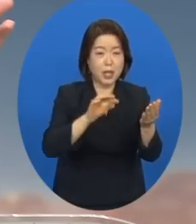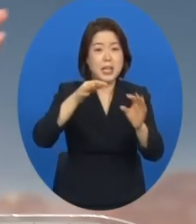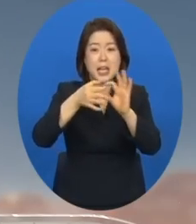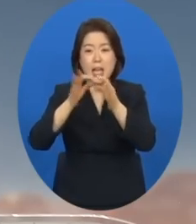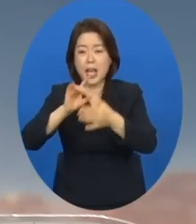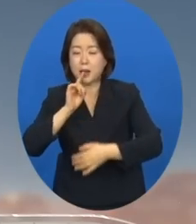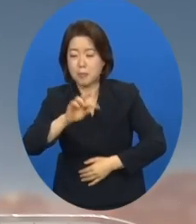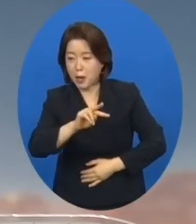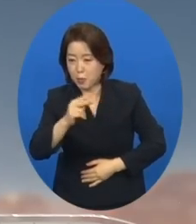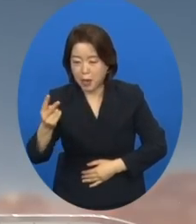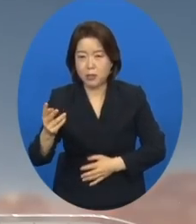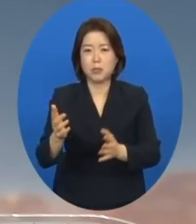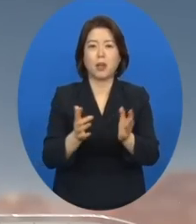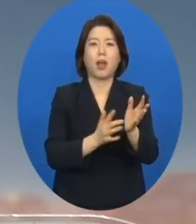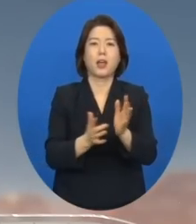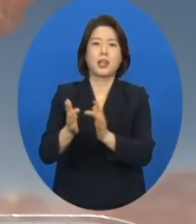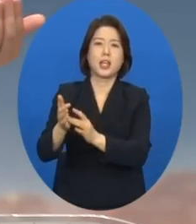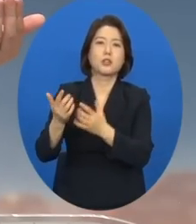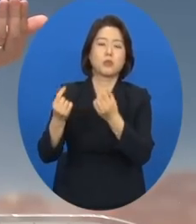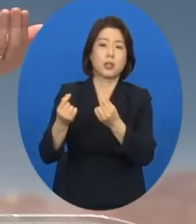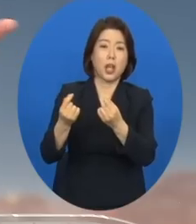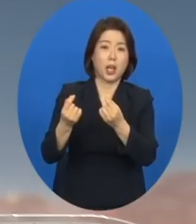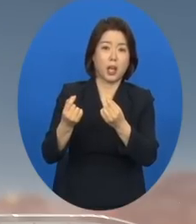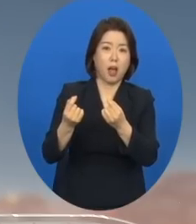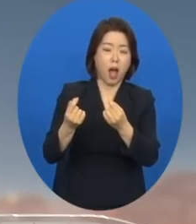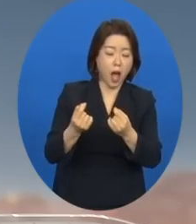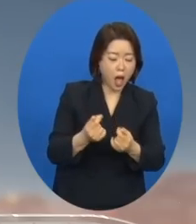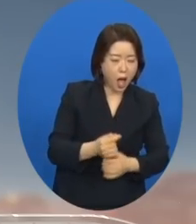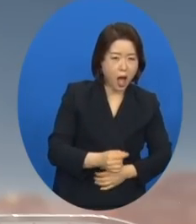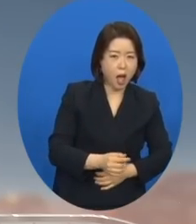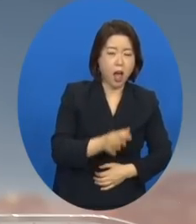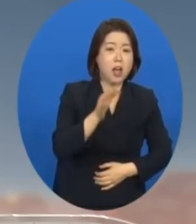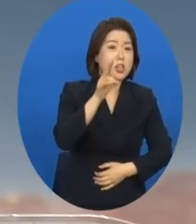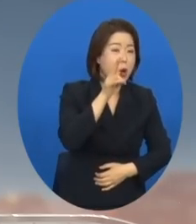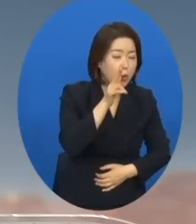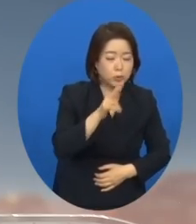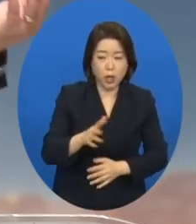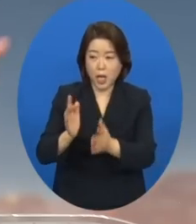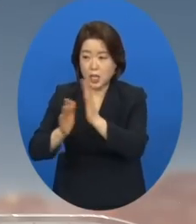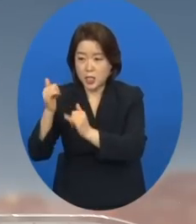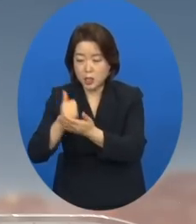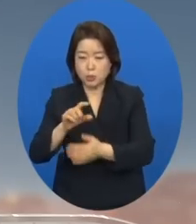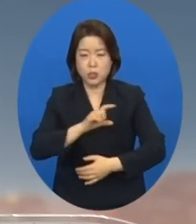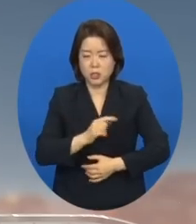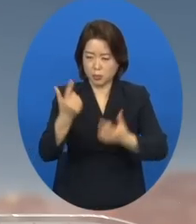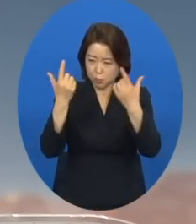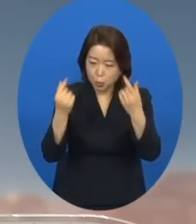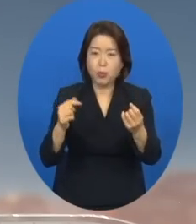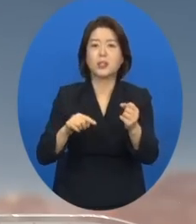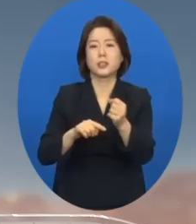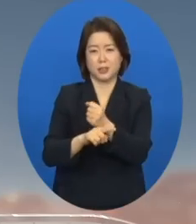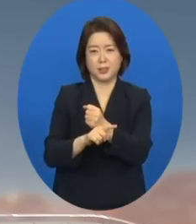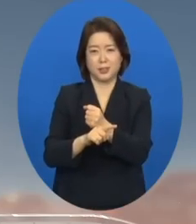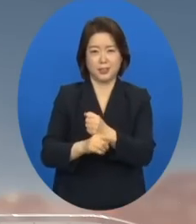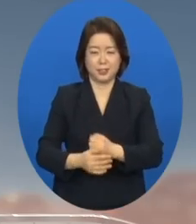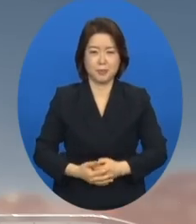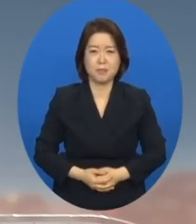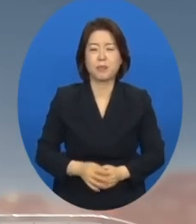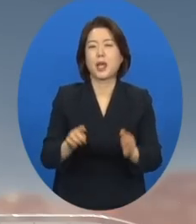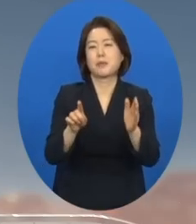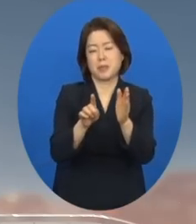예수가 되는 것입니다 같은 의미 예수와 여호수아는 같은 의미죠 이렇게 이름도 참 너무 멋져요 믿음의